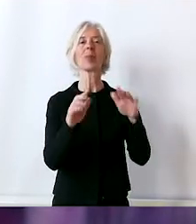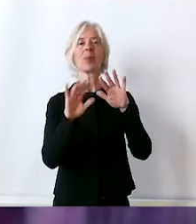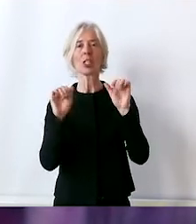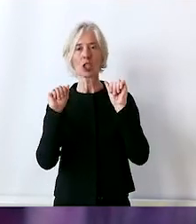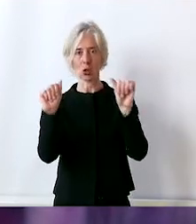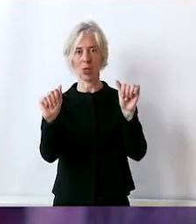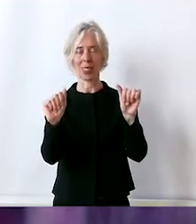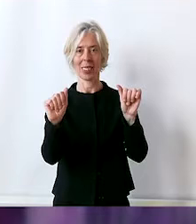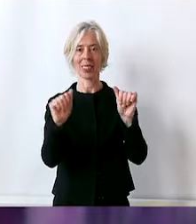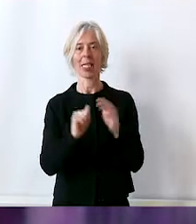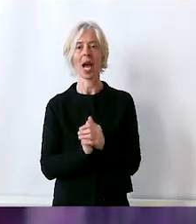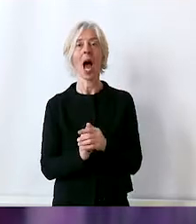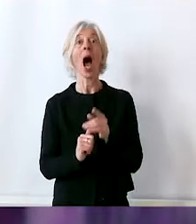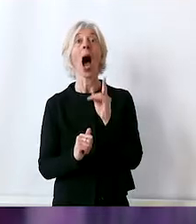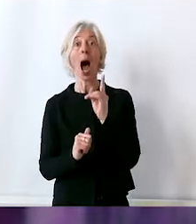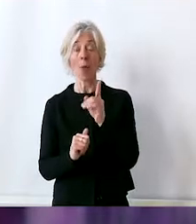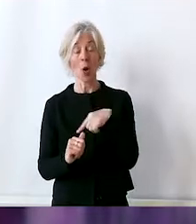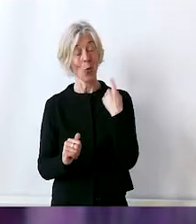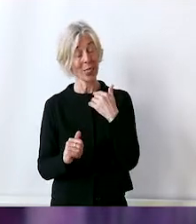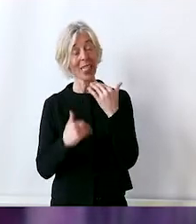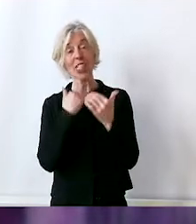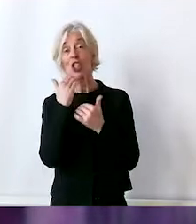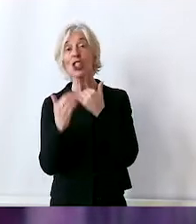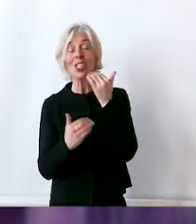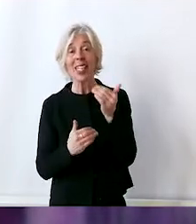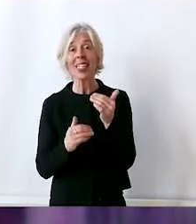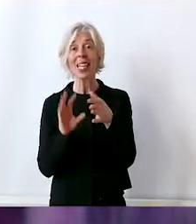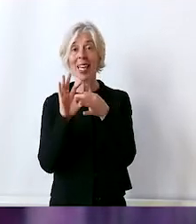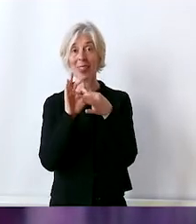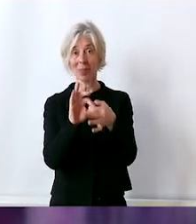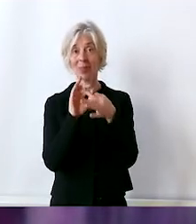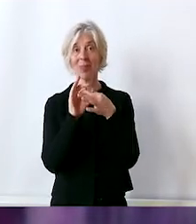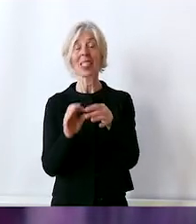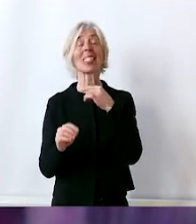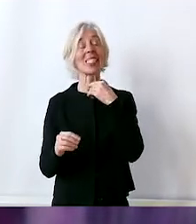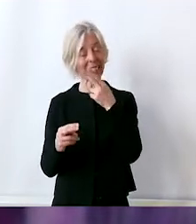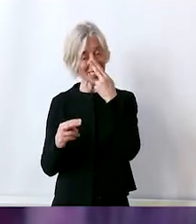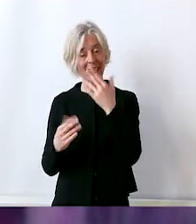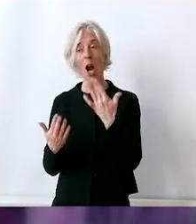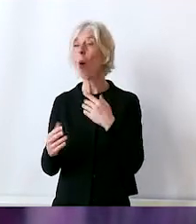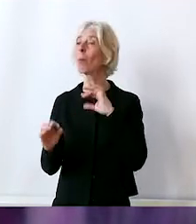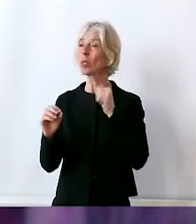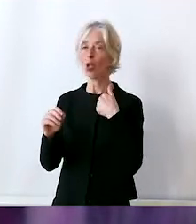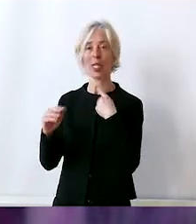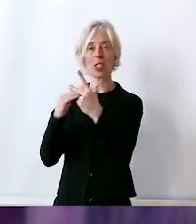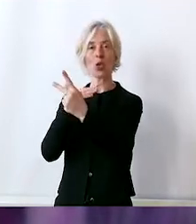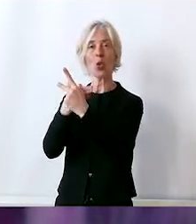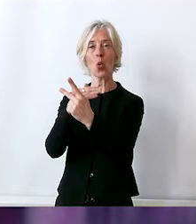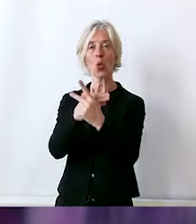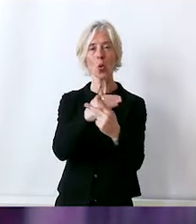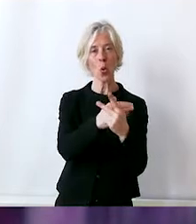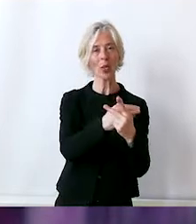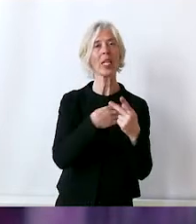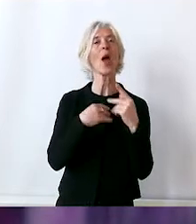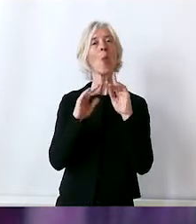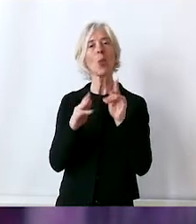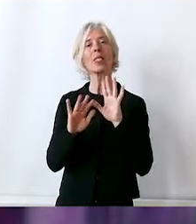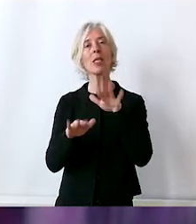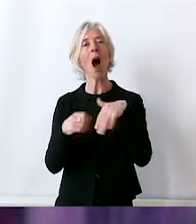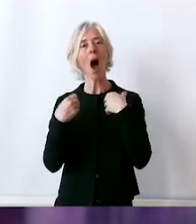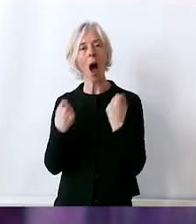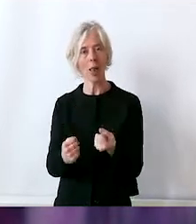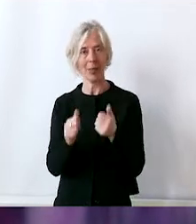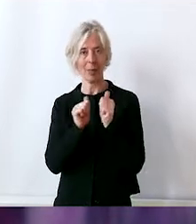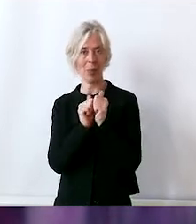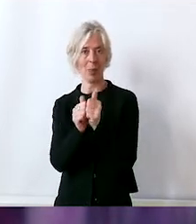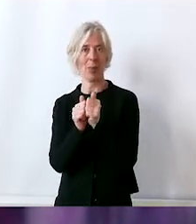Aber unsere DNA verpflichtet uns ja gerade gegenüber Kundinnen und Kunden, nachhaltig zu sein. Die begleiten wir natürlich